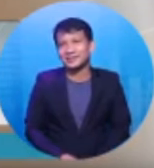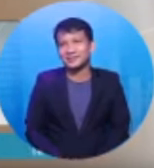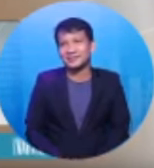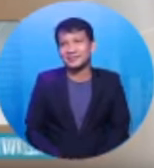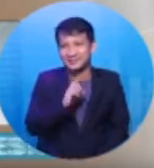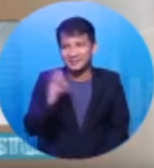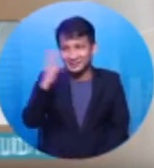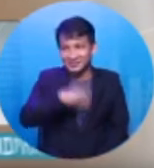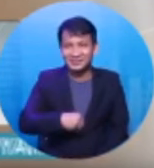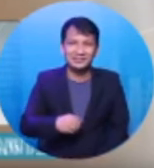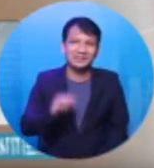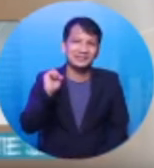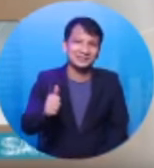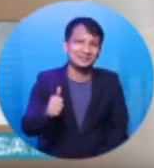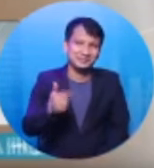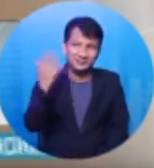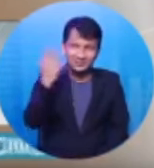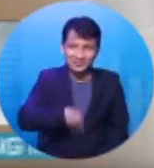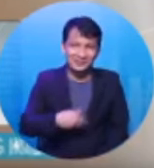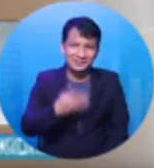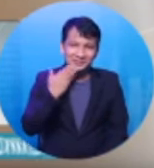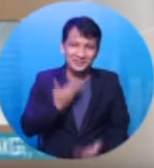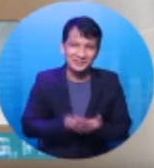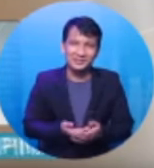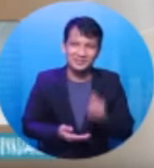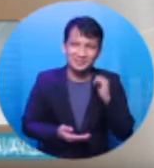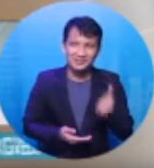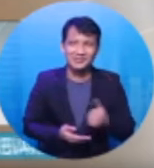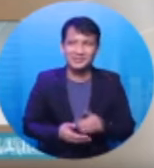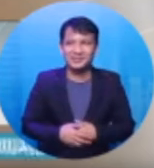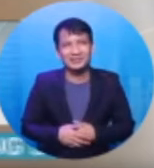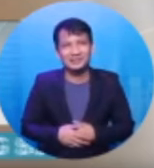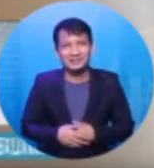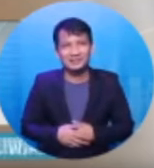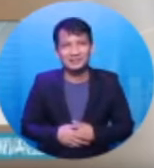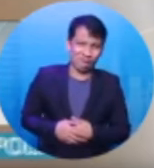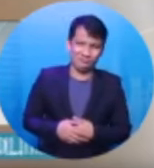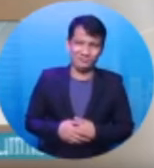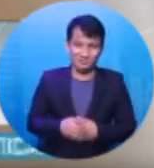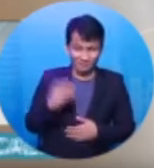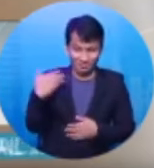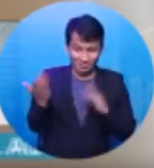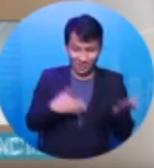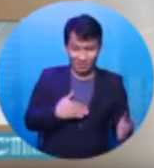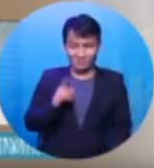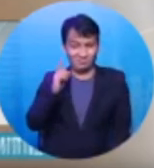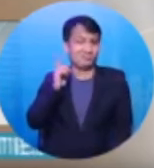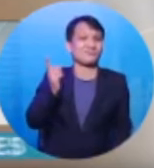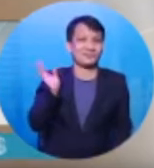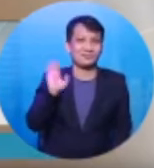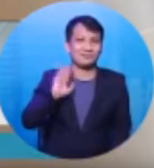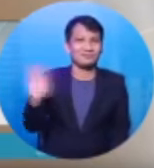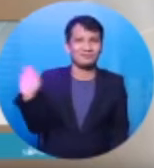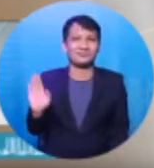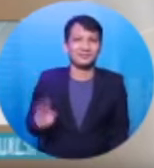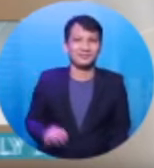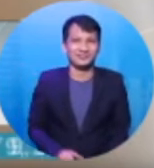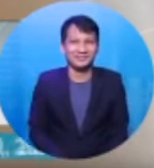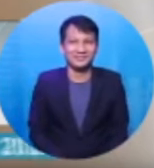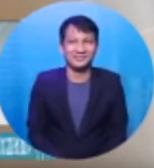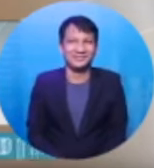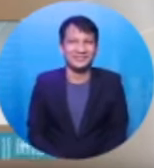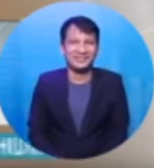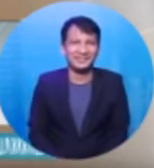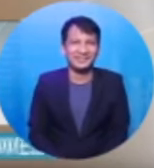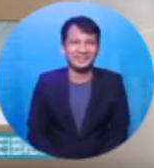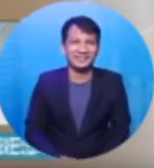maganda nga po, in fairness, maganda po kay madam. Totoo po yung sinasabi niyo, maganda tapos po kayo. Excuse me? Yeah, baby! Tama, tama. Ma'am,